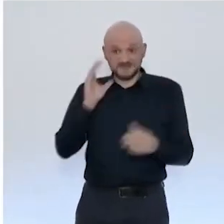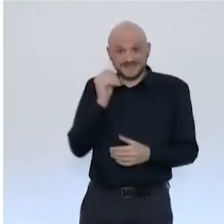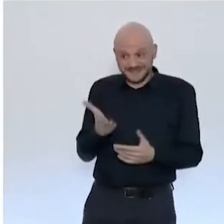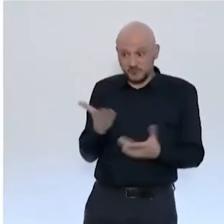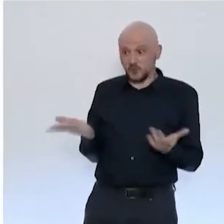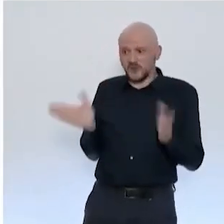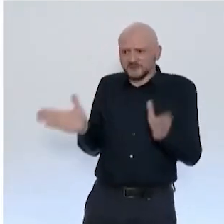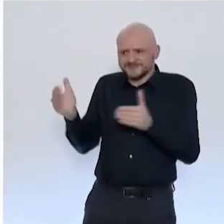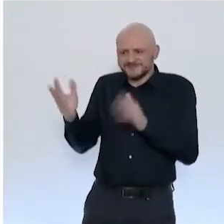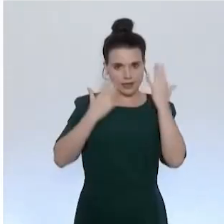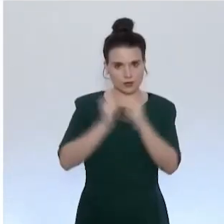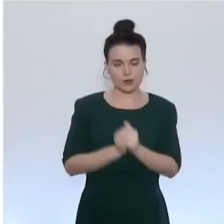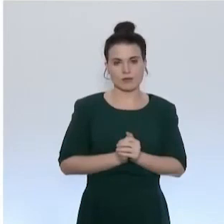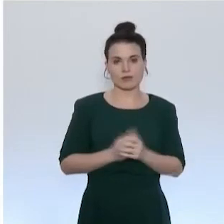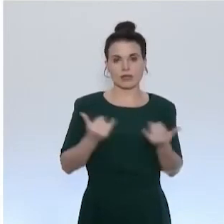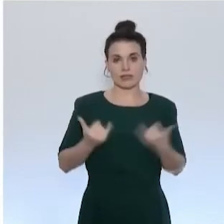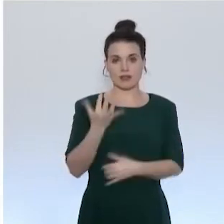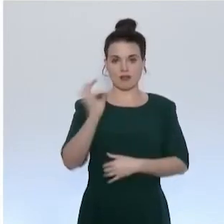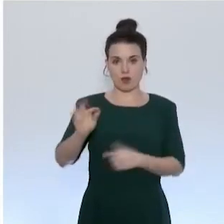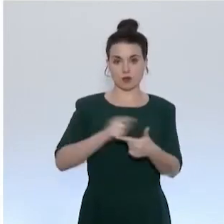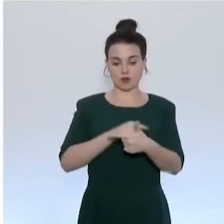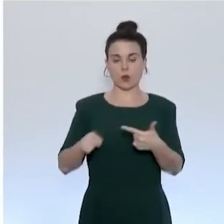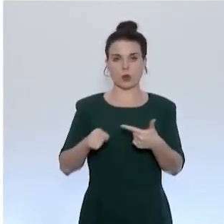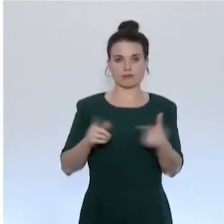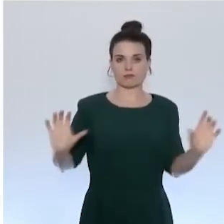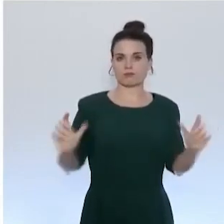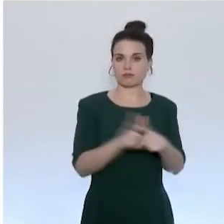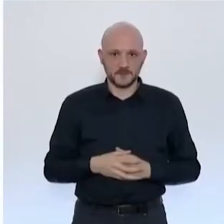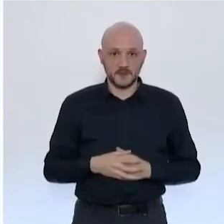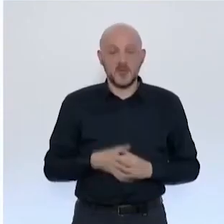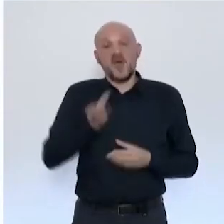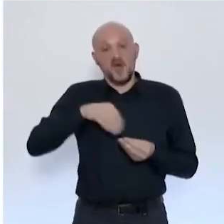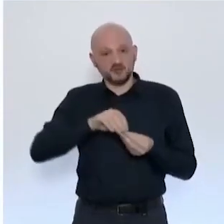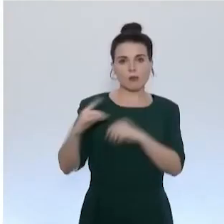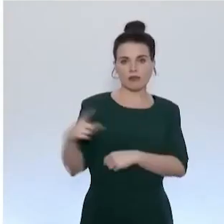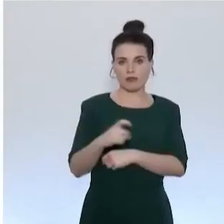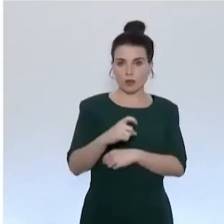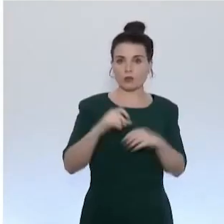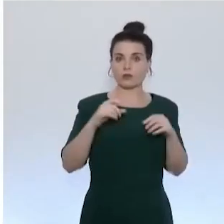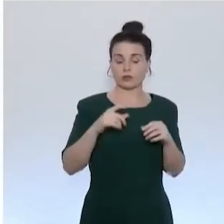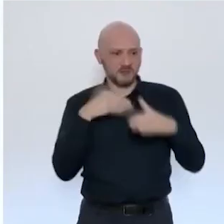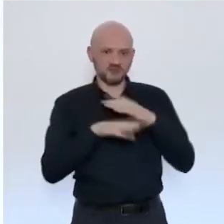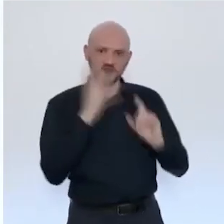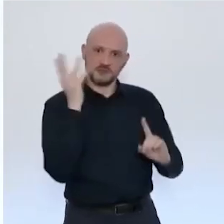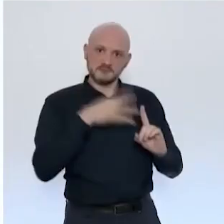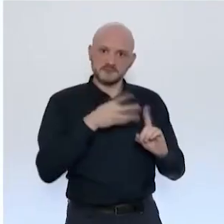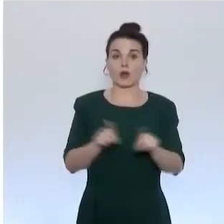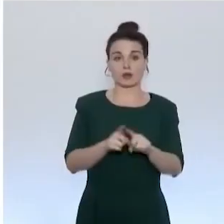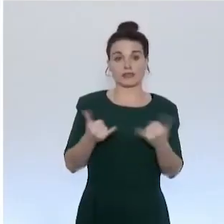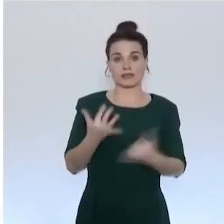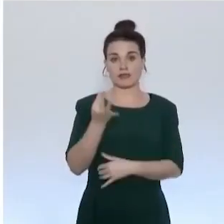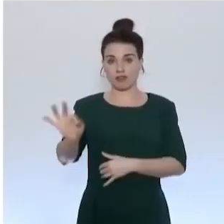c'était facile, celle-là, hein. En 3, vaccination. Lenteur. Sanofi.